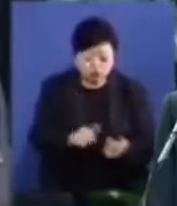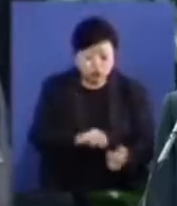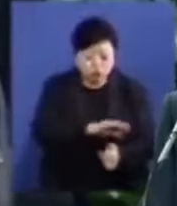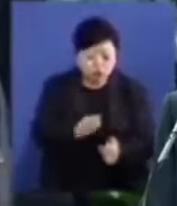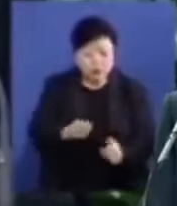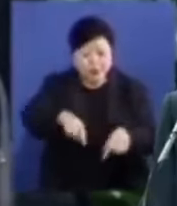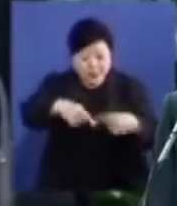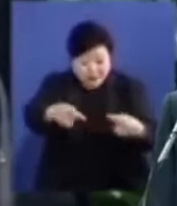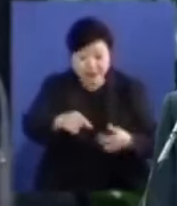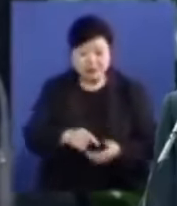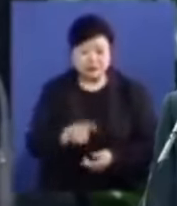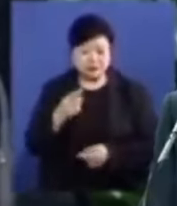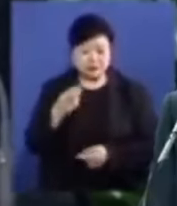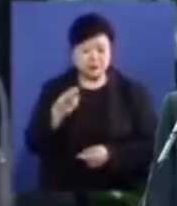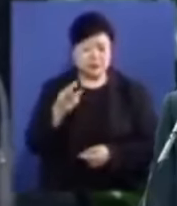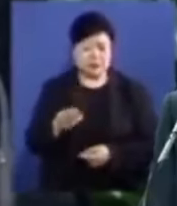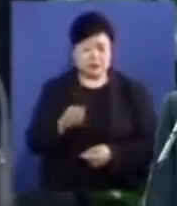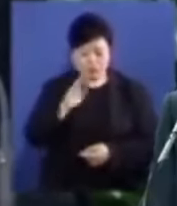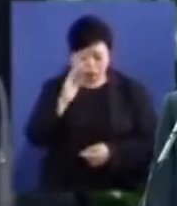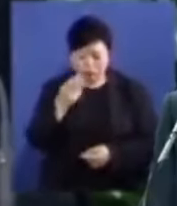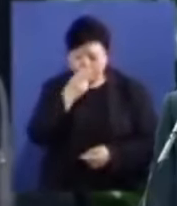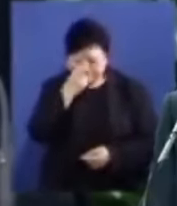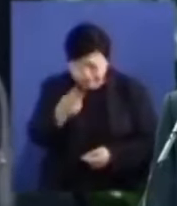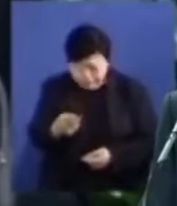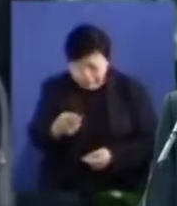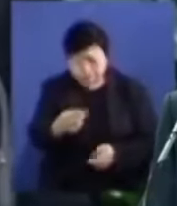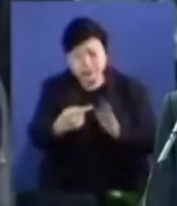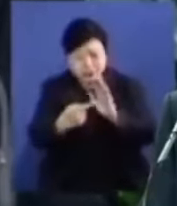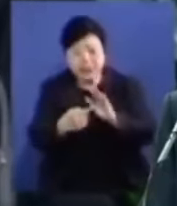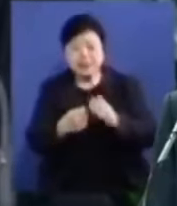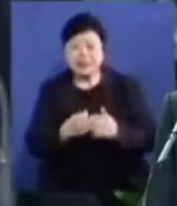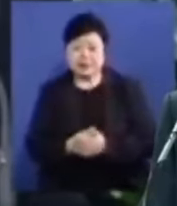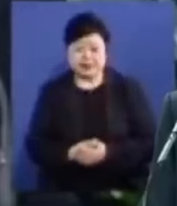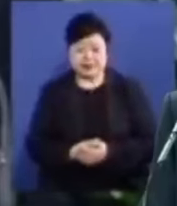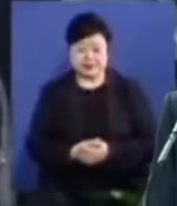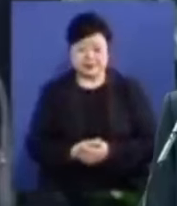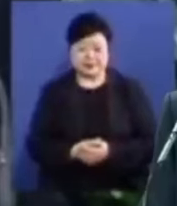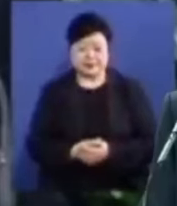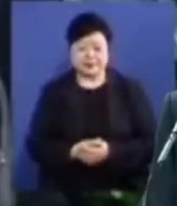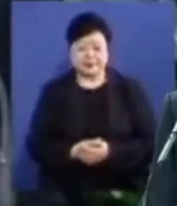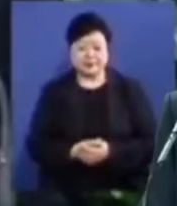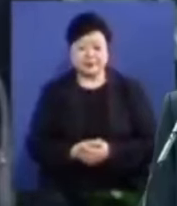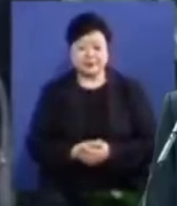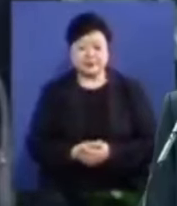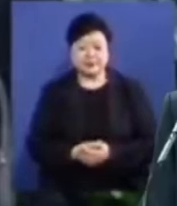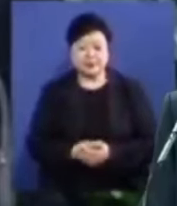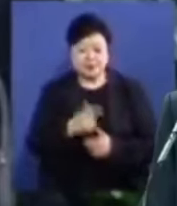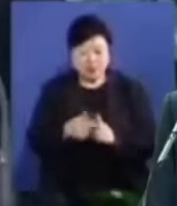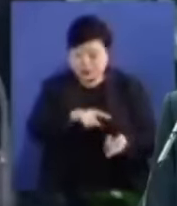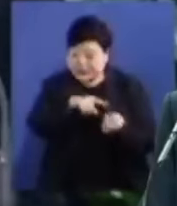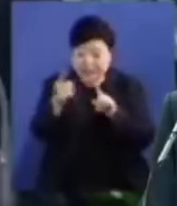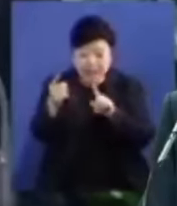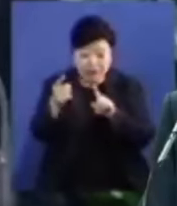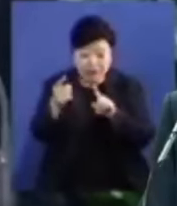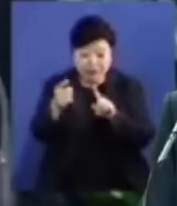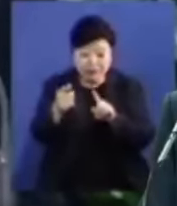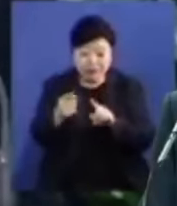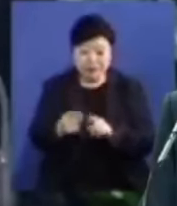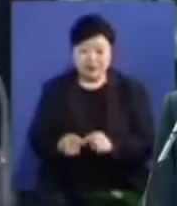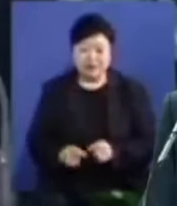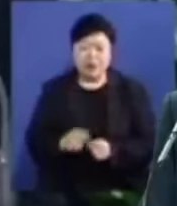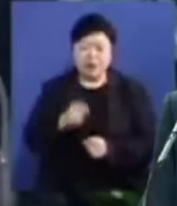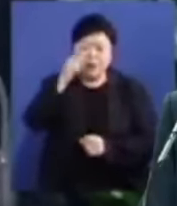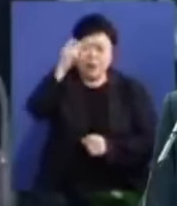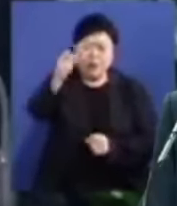들어간 지 나흘이 되어 썩은 냄새가 나기 때문에 예수님이 그를 살려서